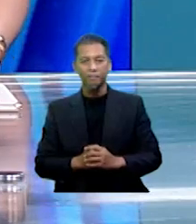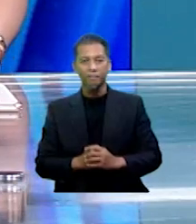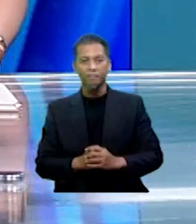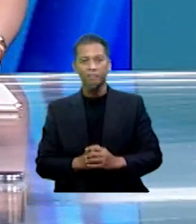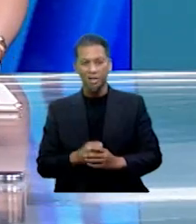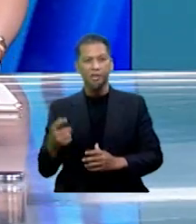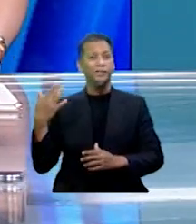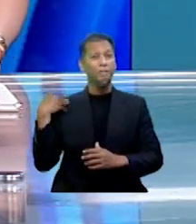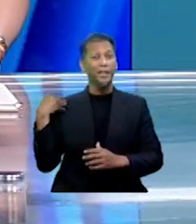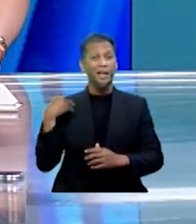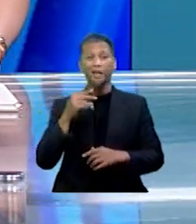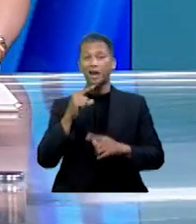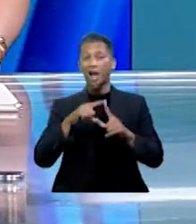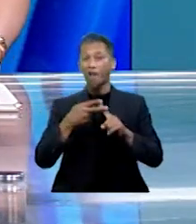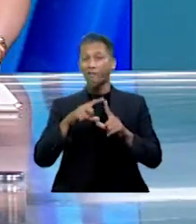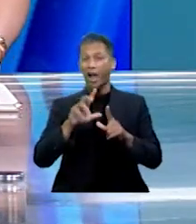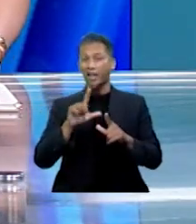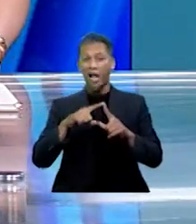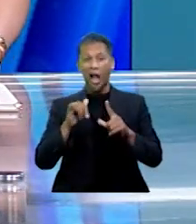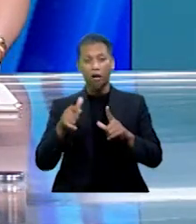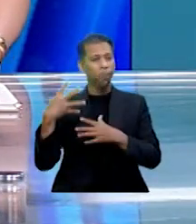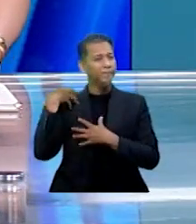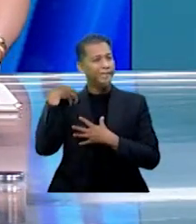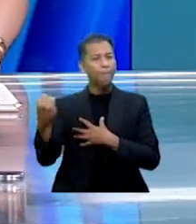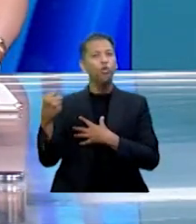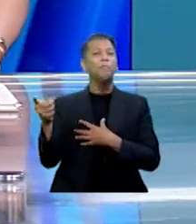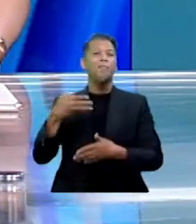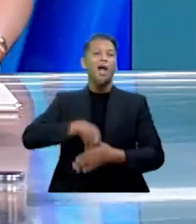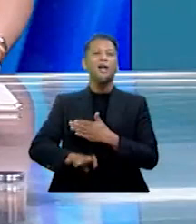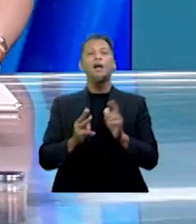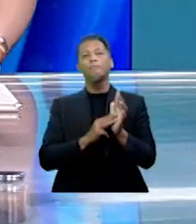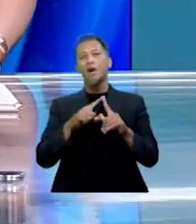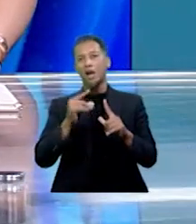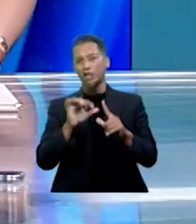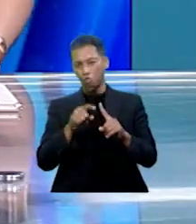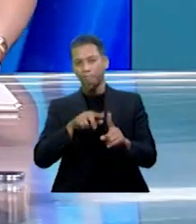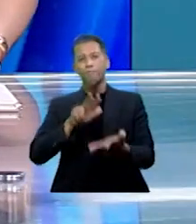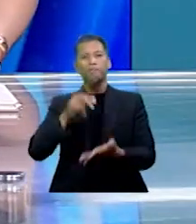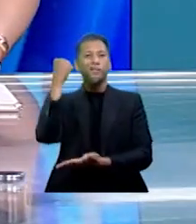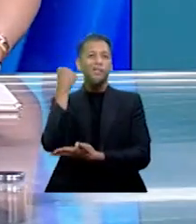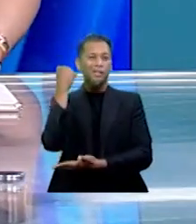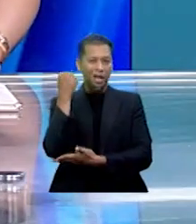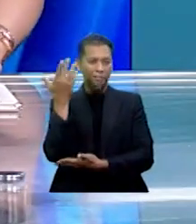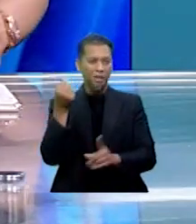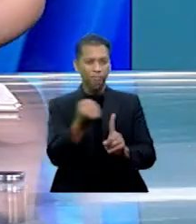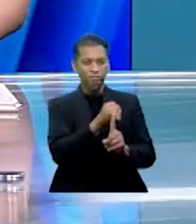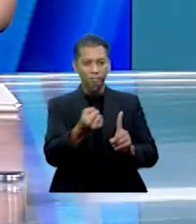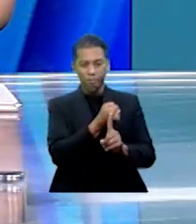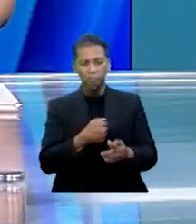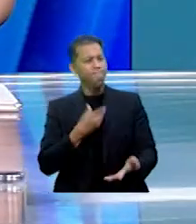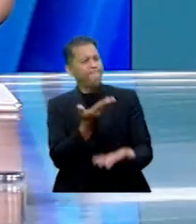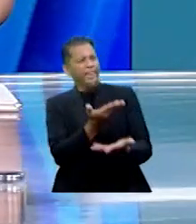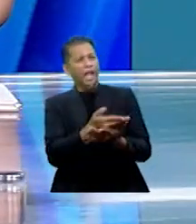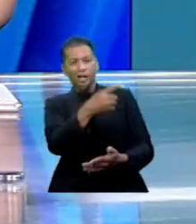Pemirsa, pasca dicopot dari jabatannya Rafael Aluntri Sambodo, ayah dari Mario tersangka penganiayaan dikabarkan